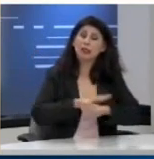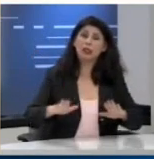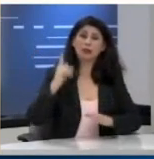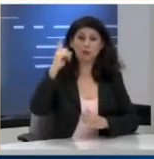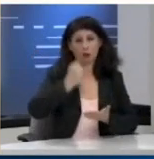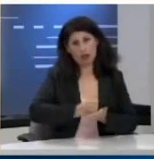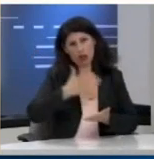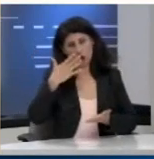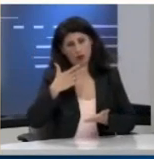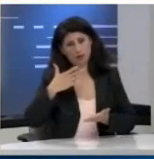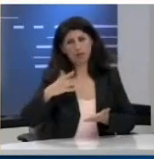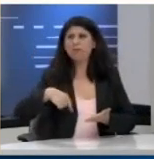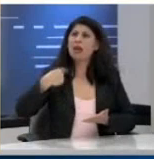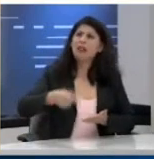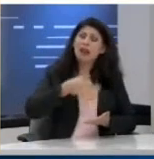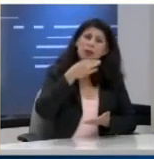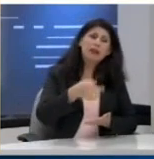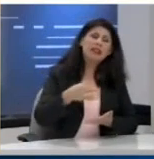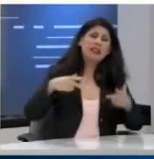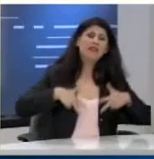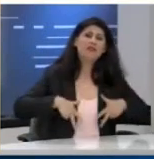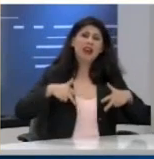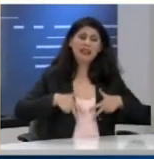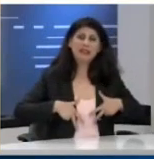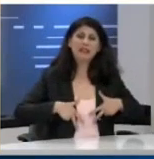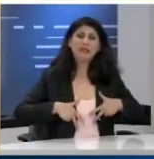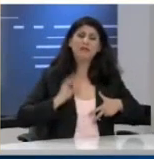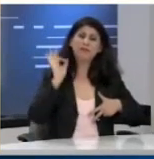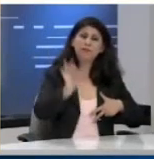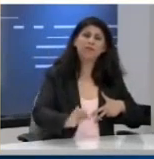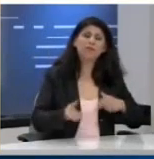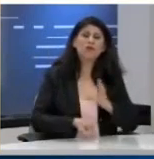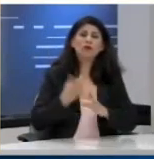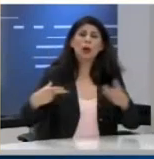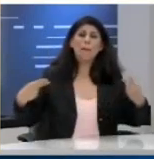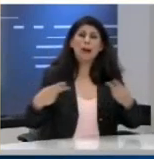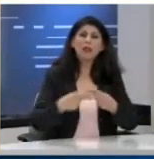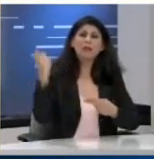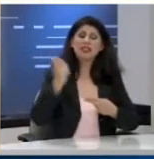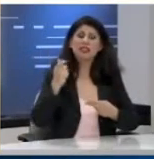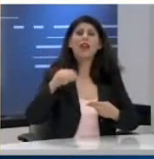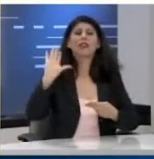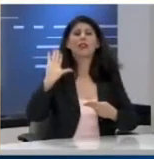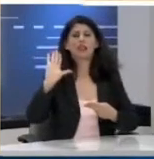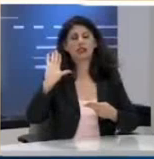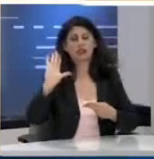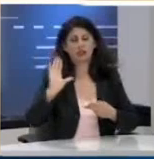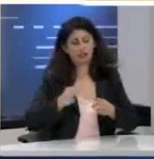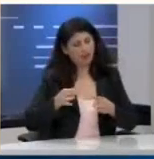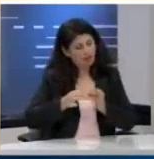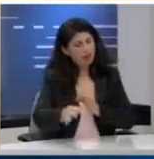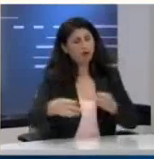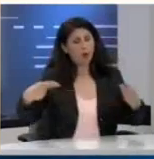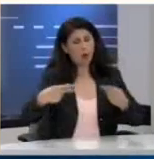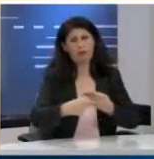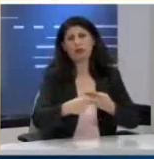πρώτη αξιολόγηση. Την άλλη είπατε ότι η κυβέρνηση θα οδηγήσει σε νέες περικοπές συντάξεις διότι θα εφαρμοστεί ο κόφτης. Την